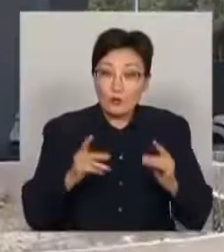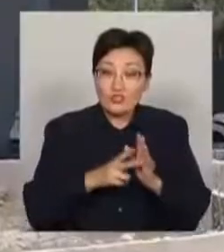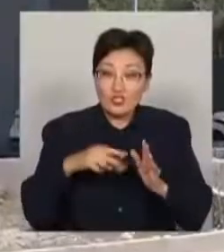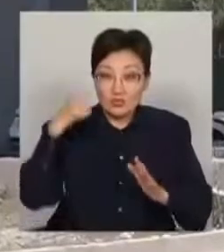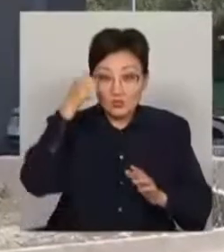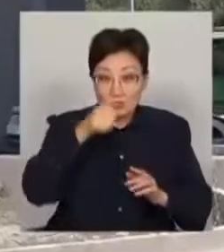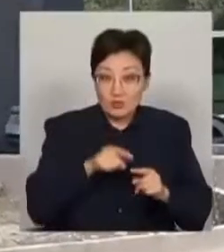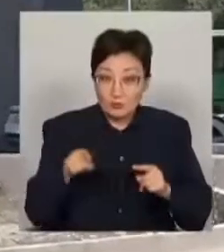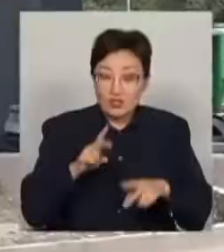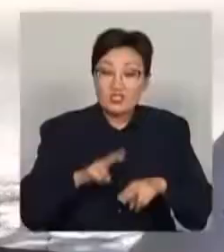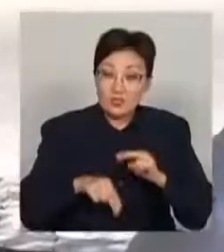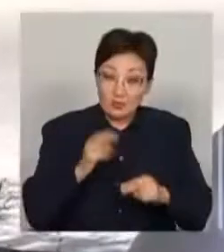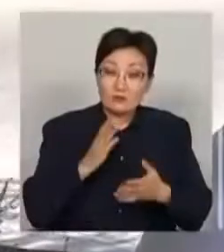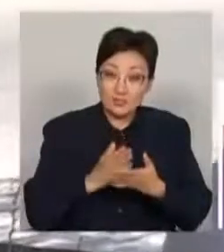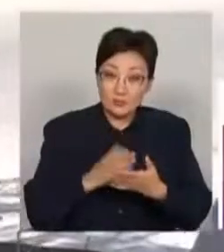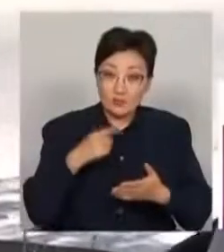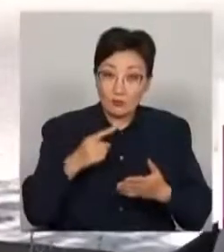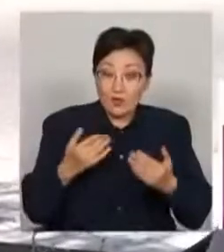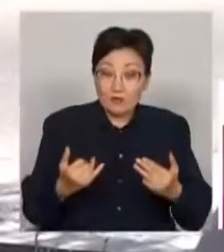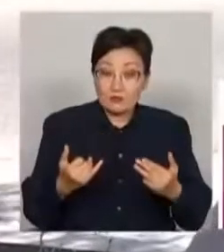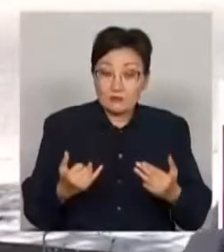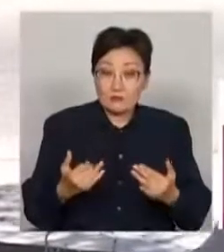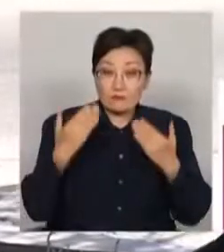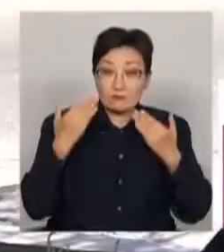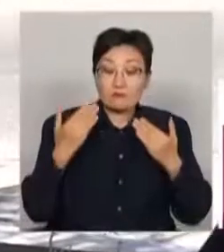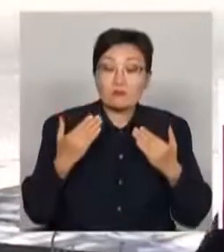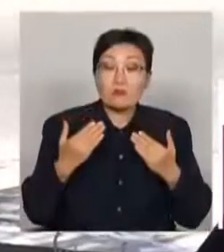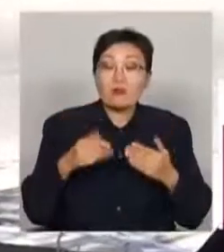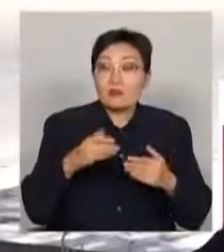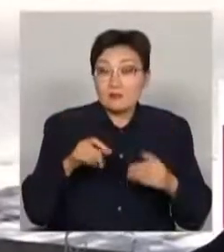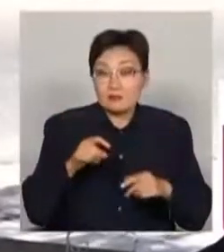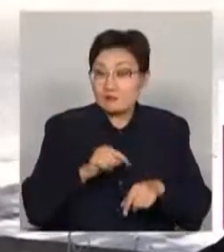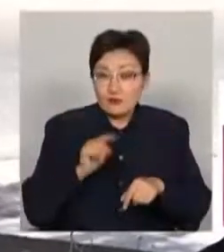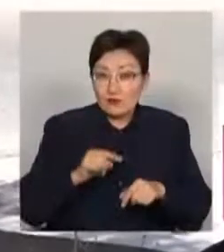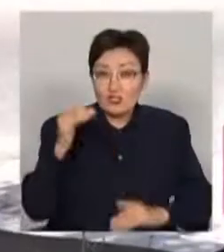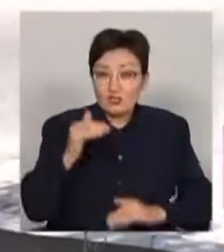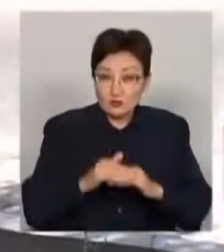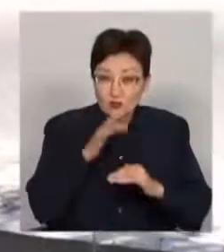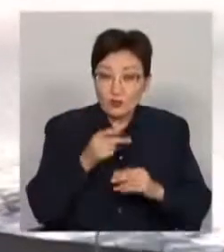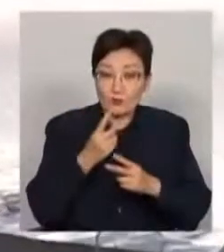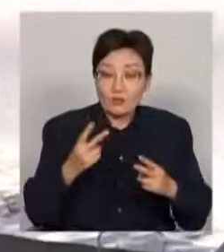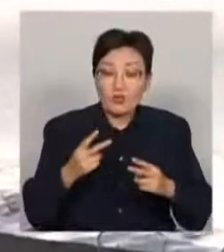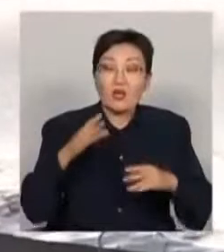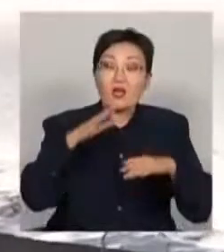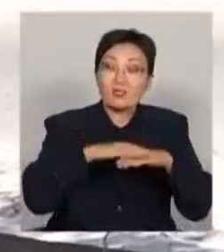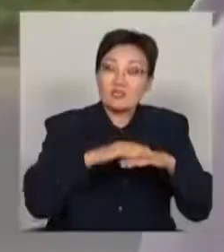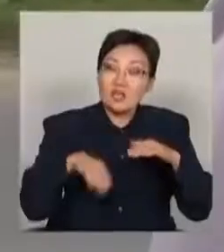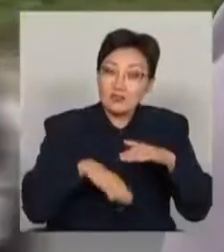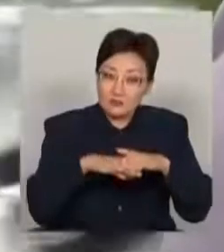ғой. Уақыт 7 жылға созылды деп. Мысалы, әзір біз білінбейді де, кеште көрсеңіздер. Үсті де, асты да пүрек